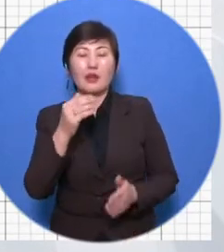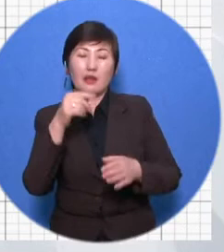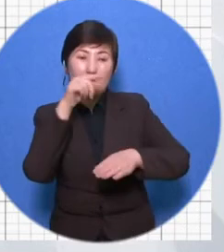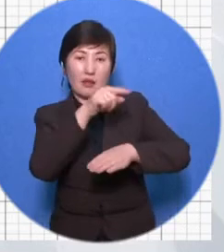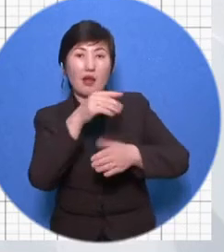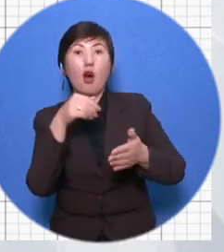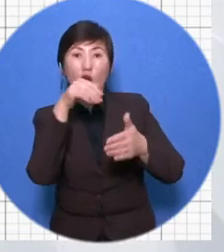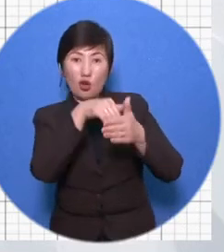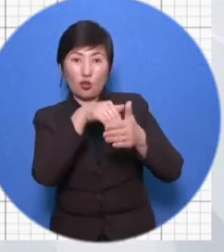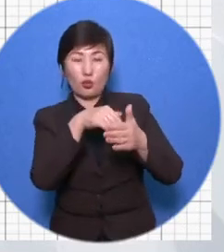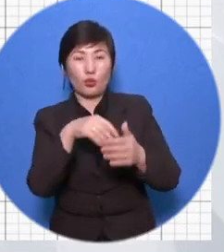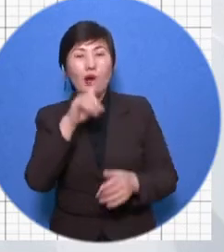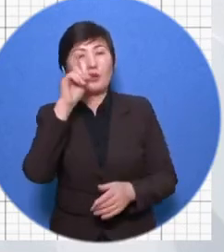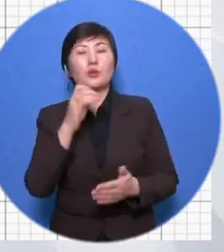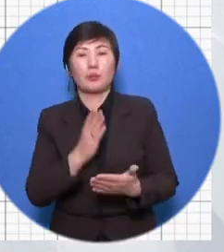байна.